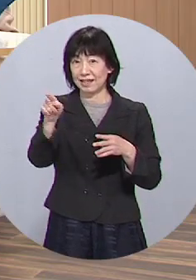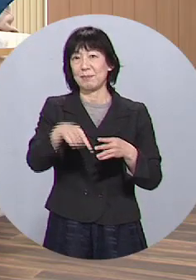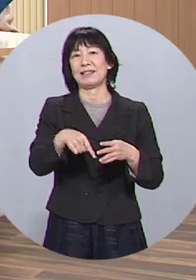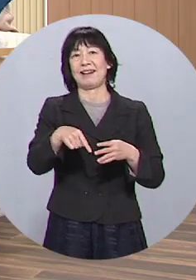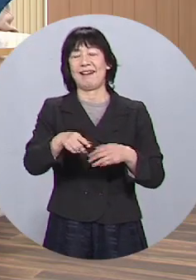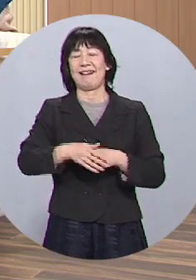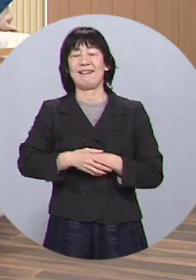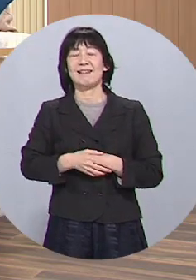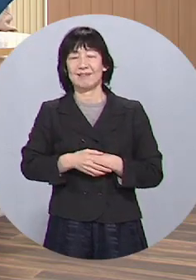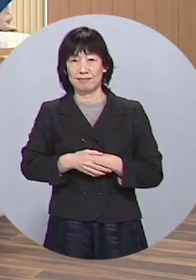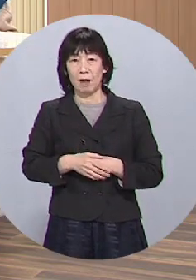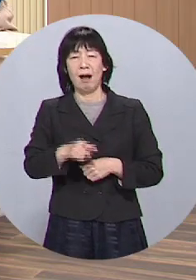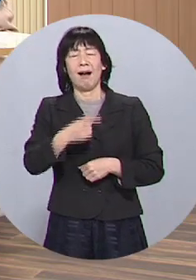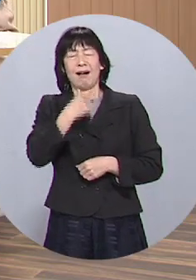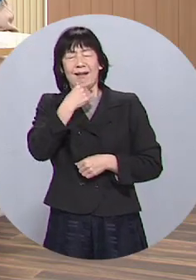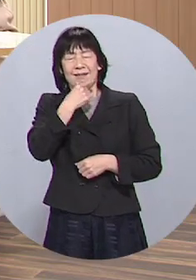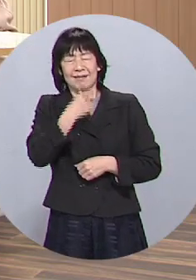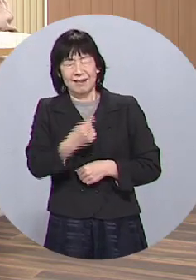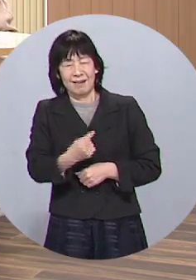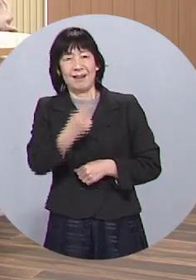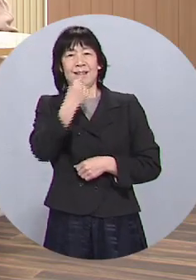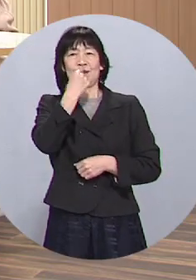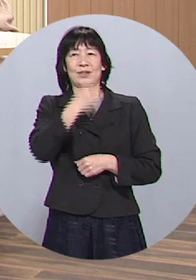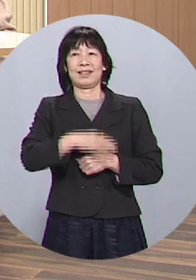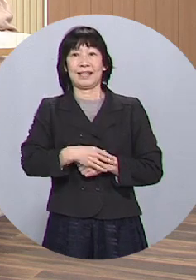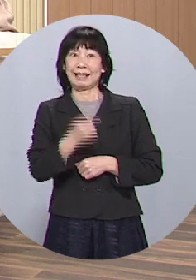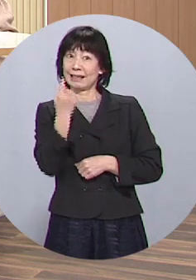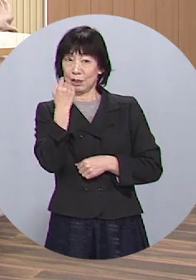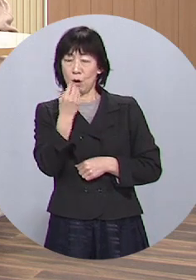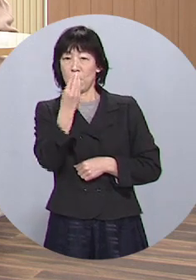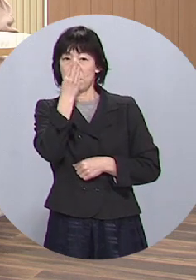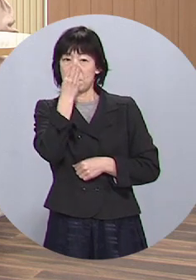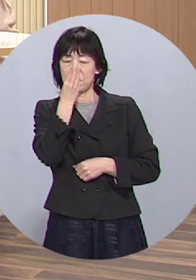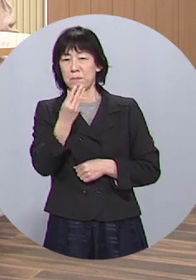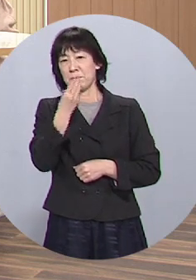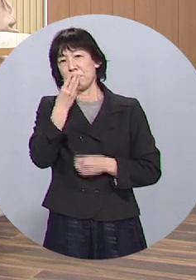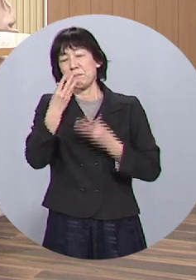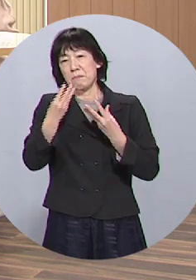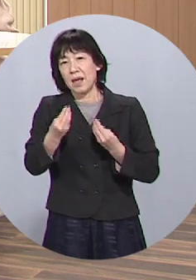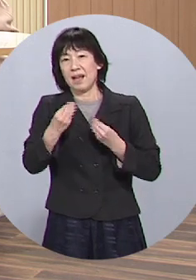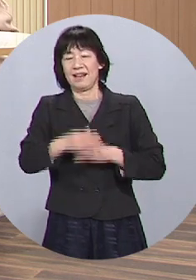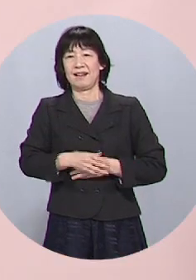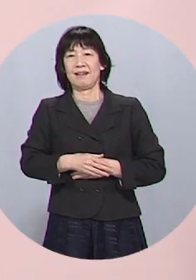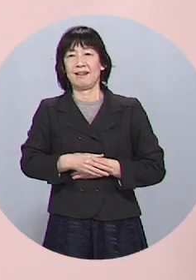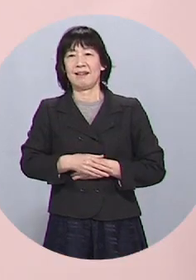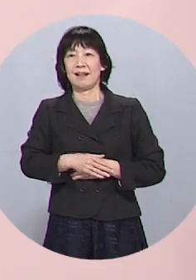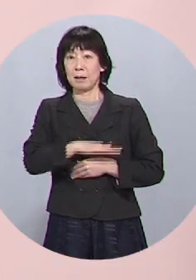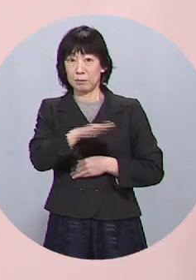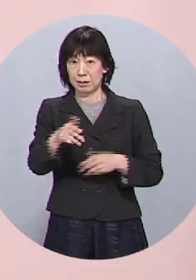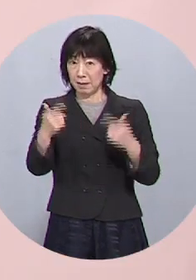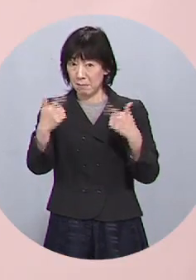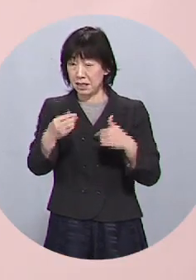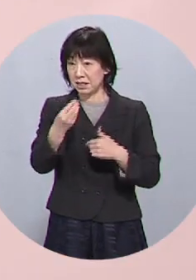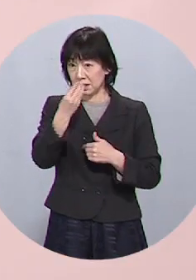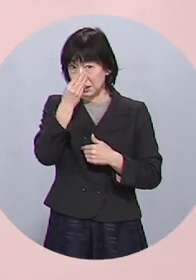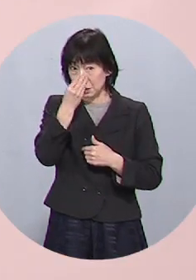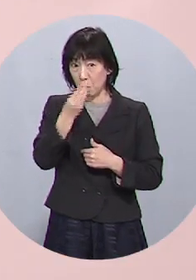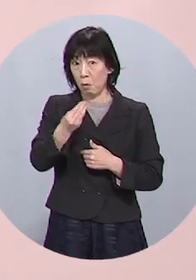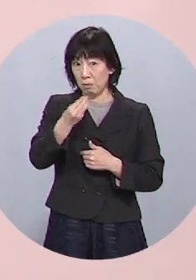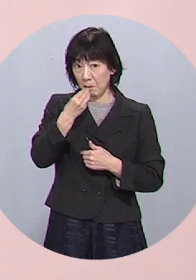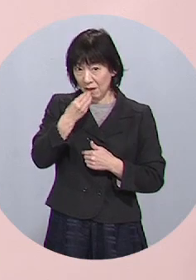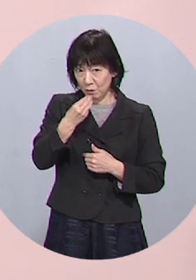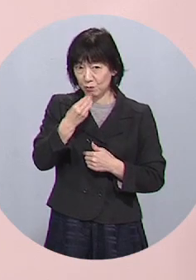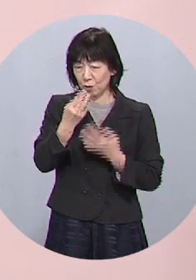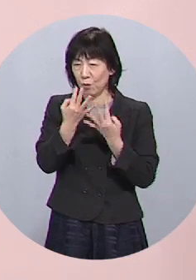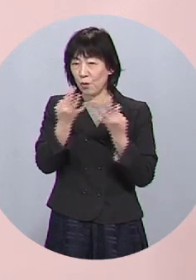もう 大好物です昨日も食べました。 毎日食べてるっていう方も、ね、いらっしゃると思うん